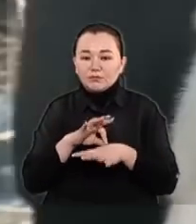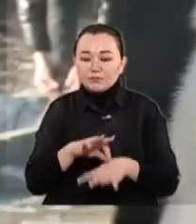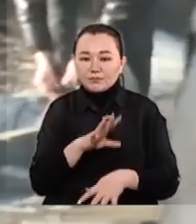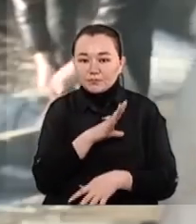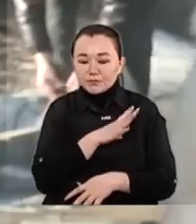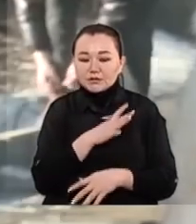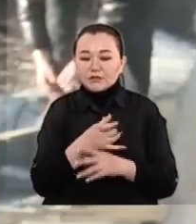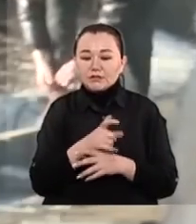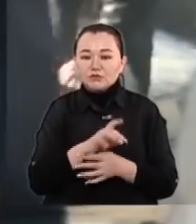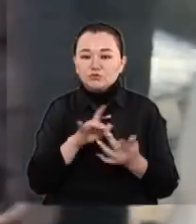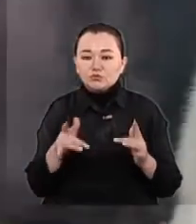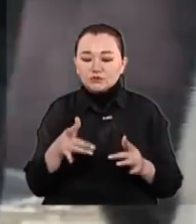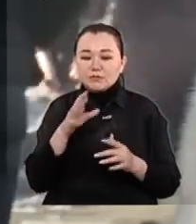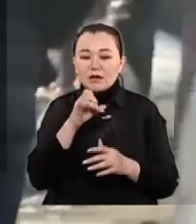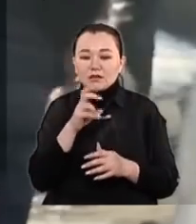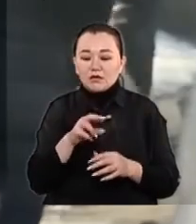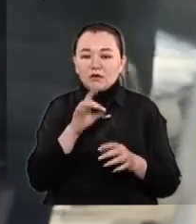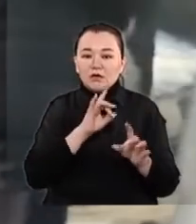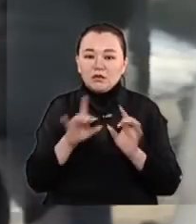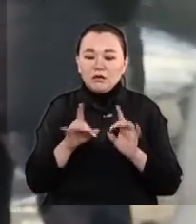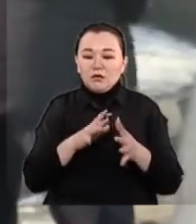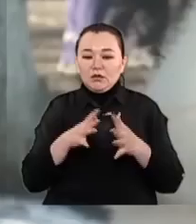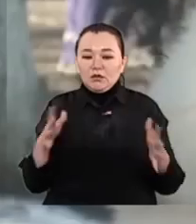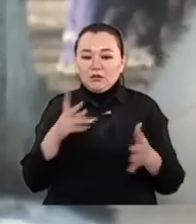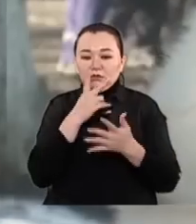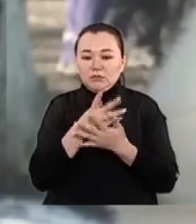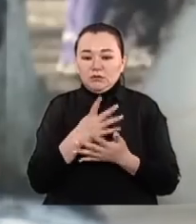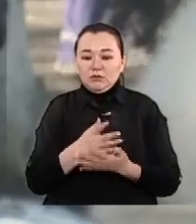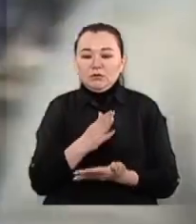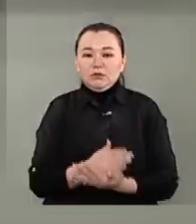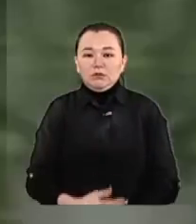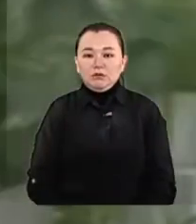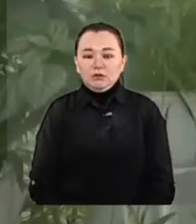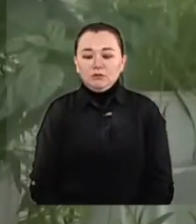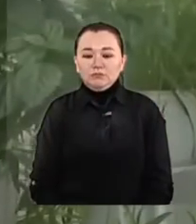қатар әлеуметтік желіде де партияның бағдарламасын кеңінен насихаттаудамыз.